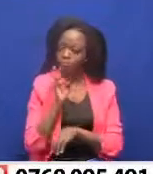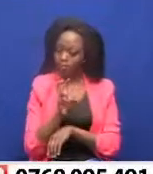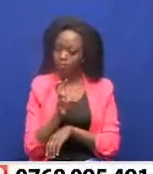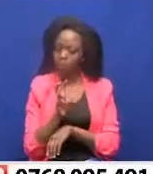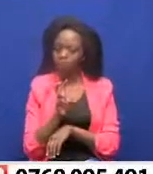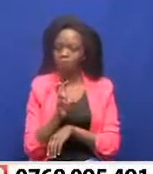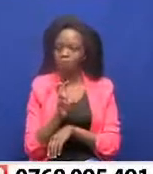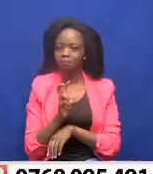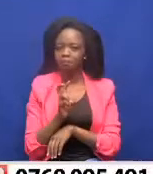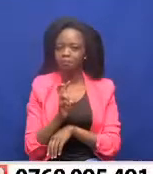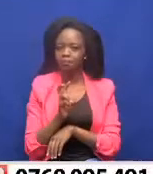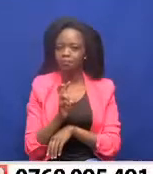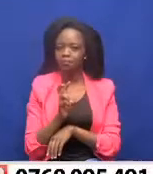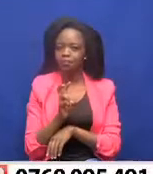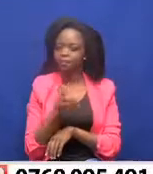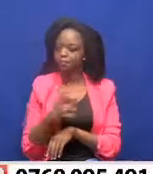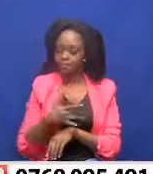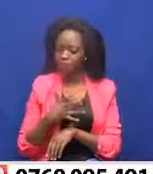akaniambia